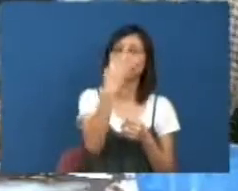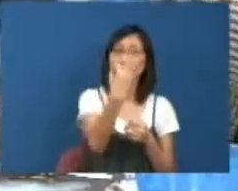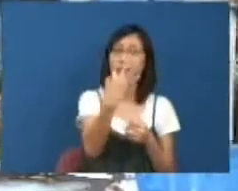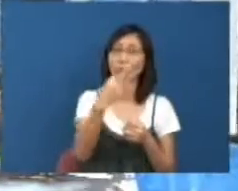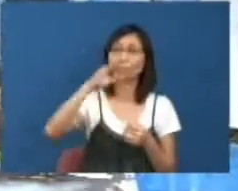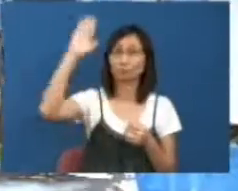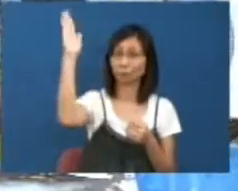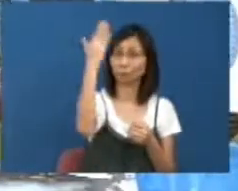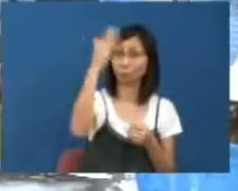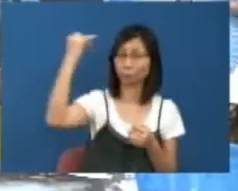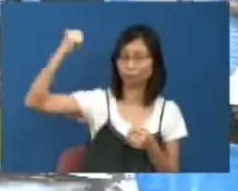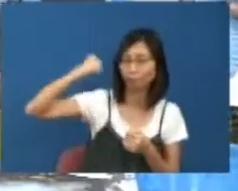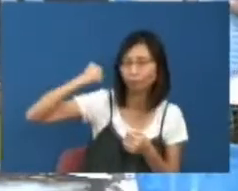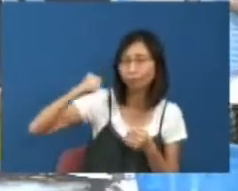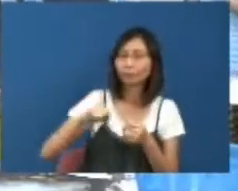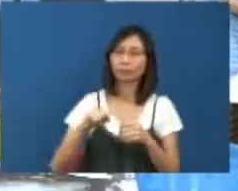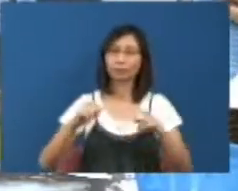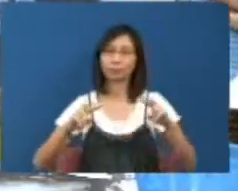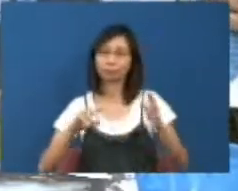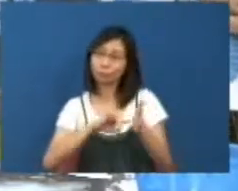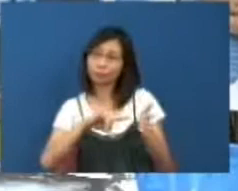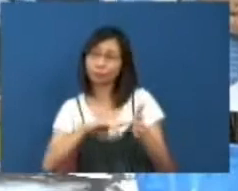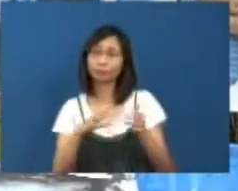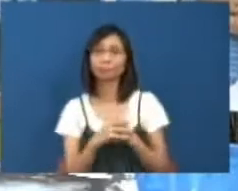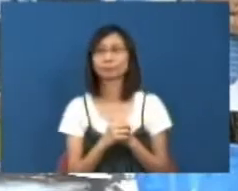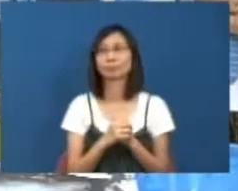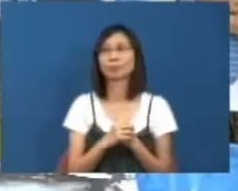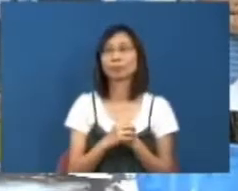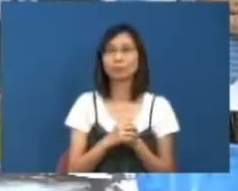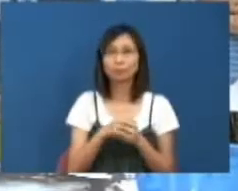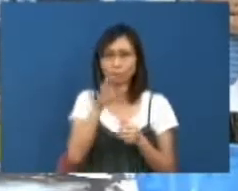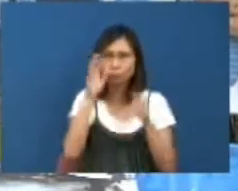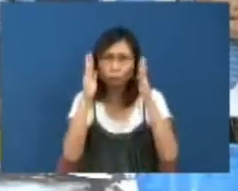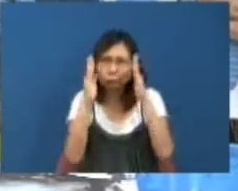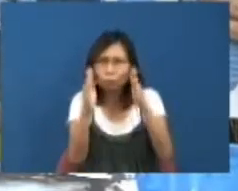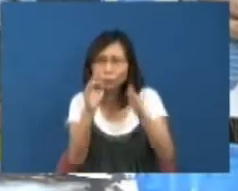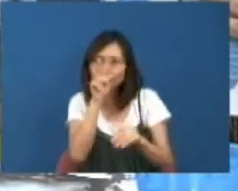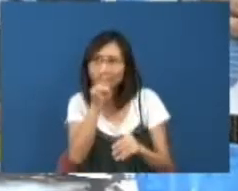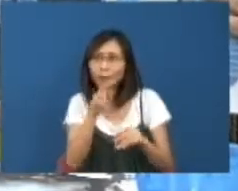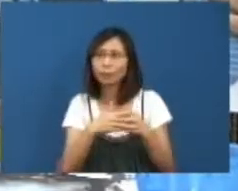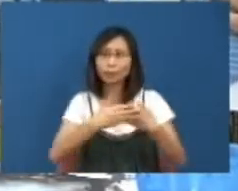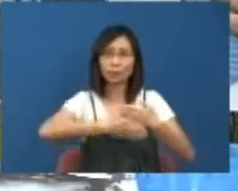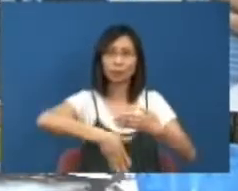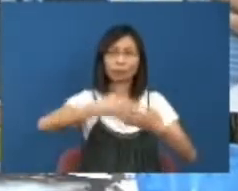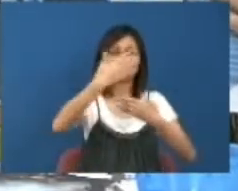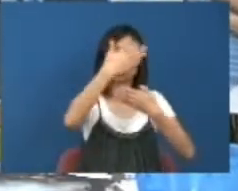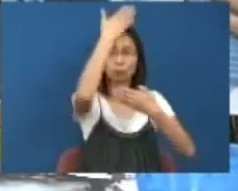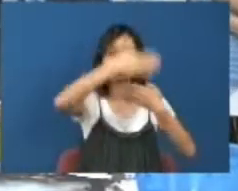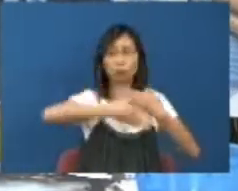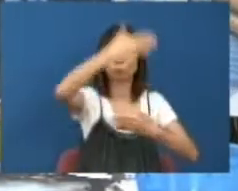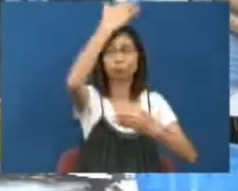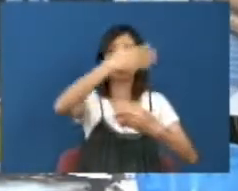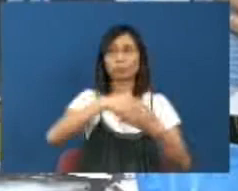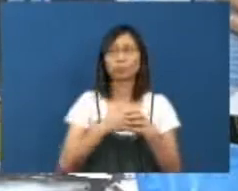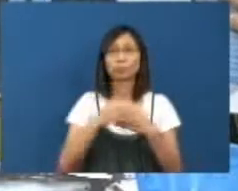嚟好似隔火層嚟嘅啫。 咁、你再留心睇下咧。佢將嗰個外牆啊、那個形狀咧，做到將啲風咧